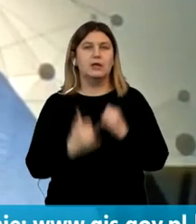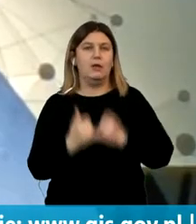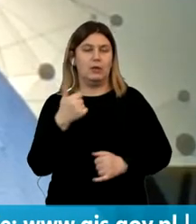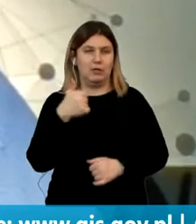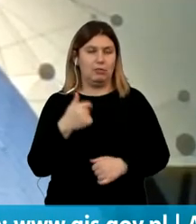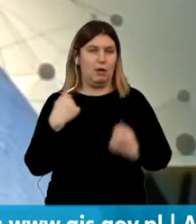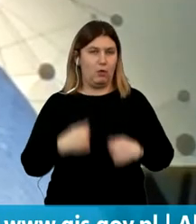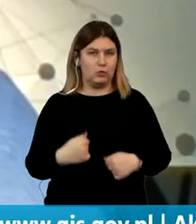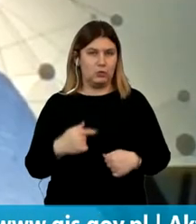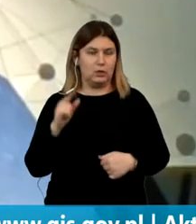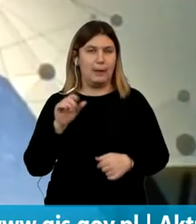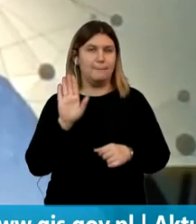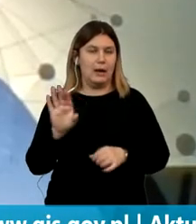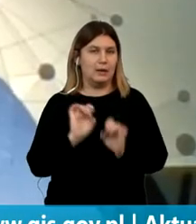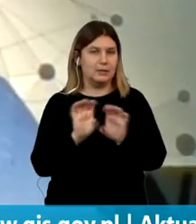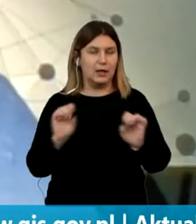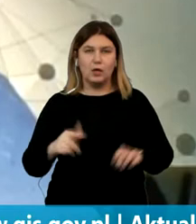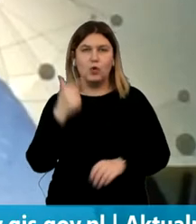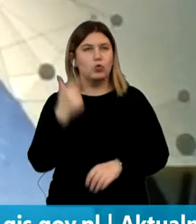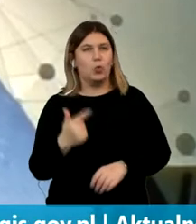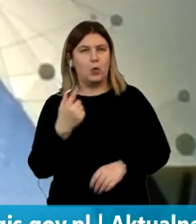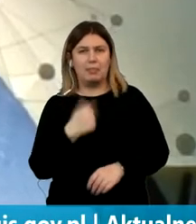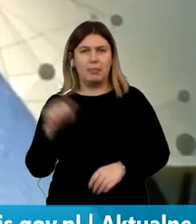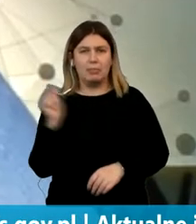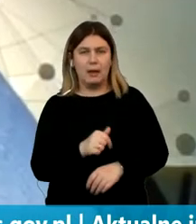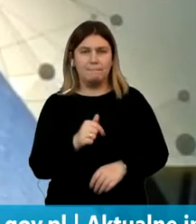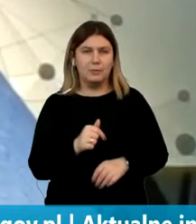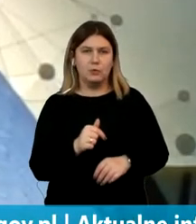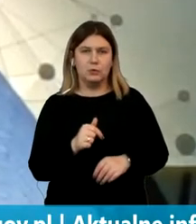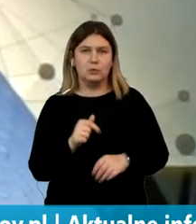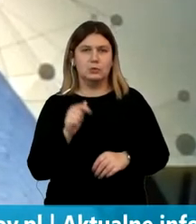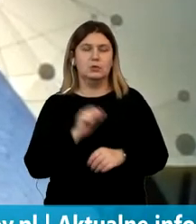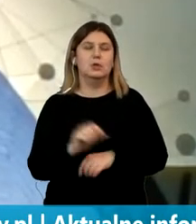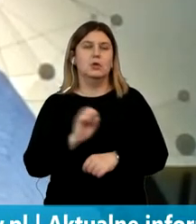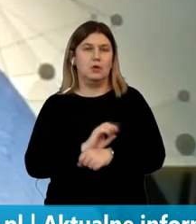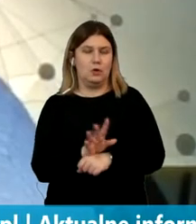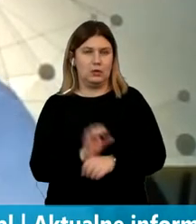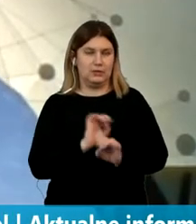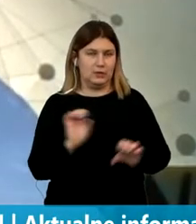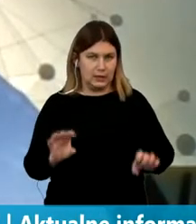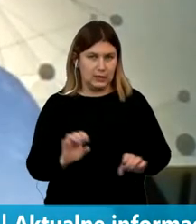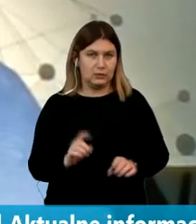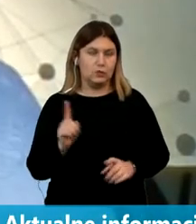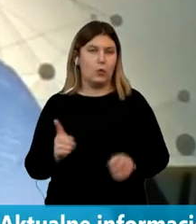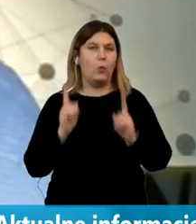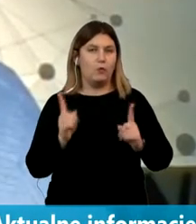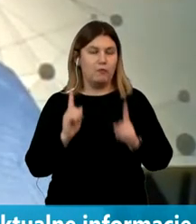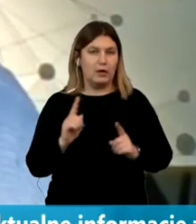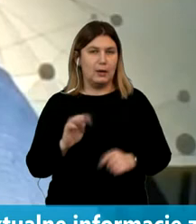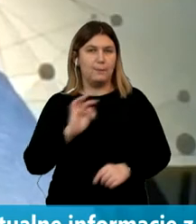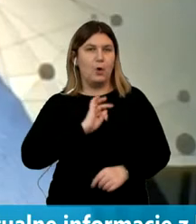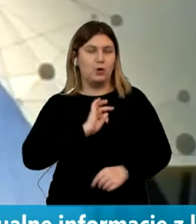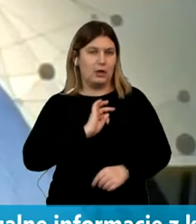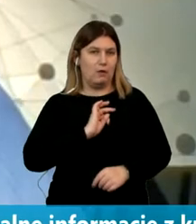osoba zakażona, to druga niekoniecznie musi się tym koronawirusem zarazić. To taka uwaga z